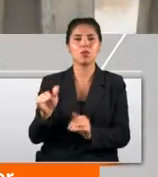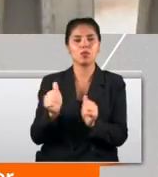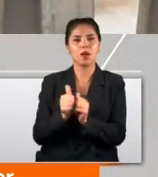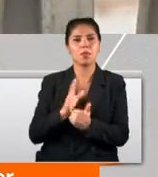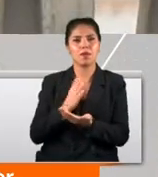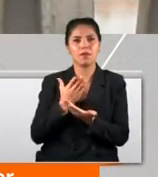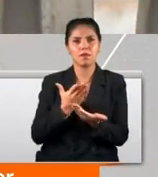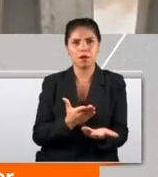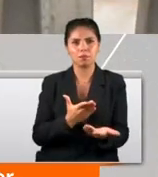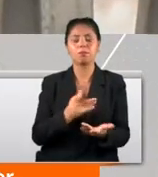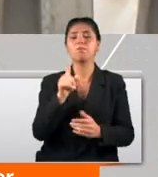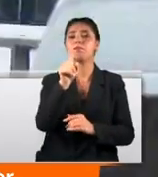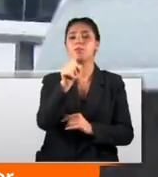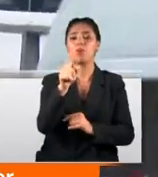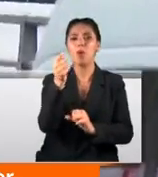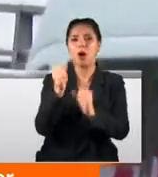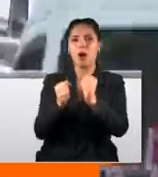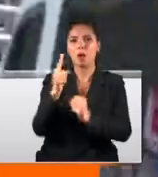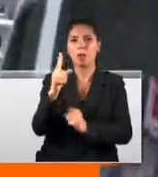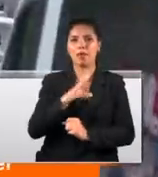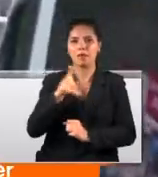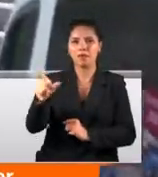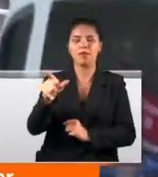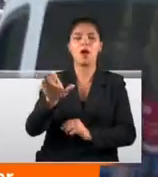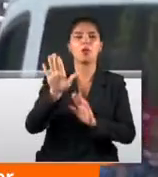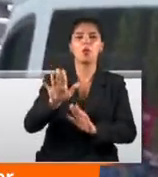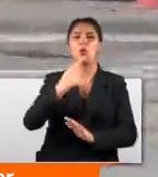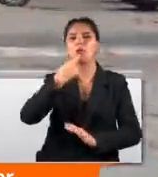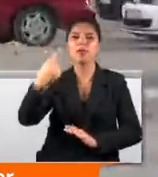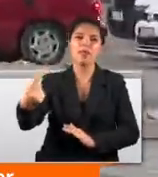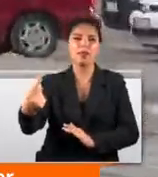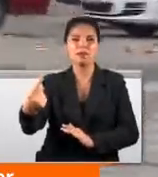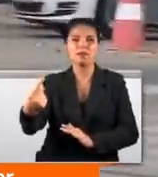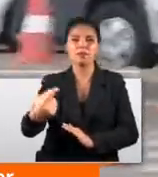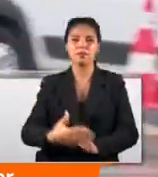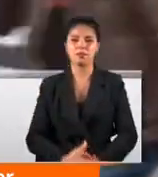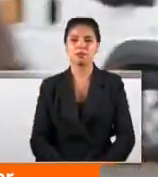aldılar. Gözlerine kestirdikleri aracı ise otostop çekerek durdurdular.